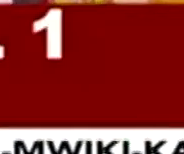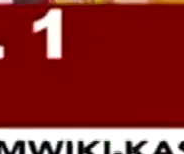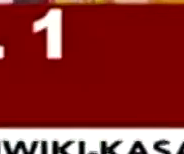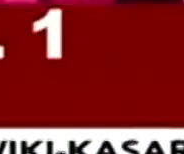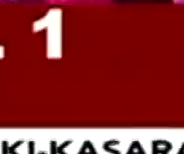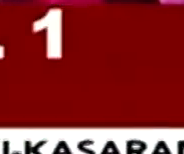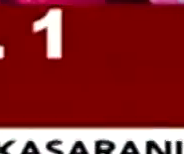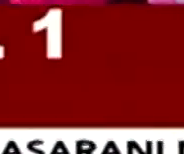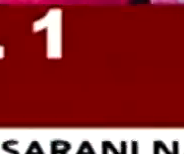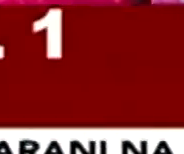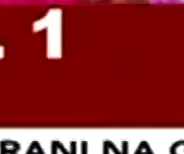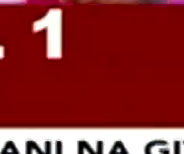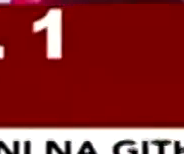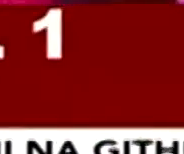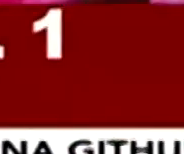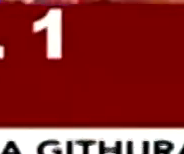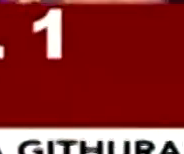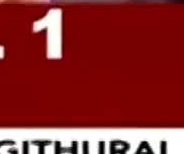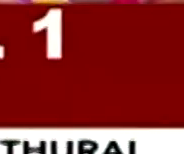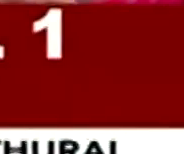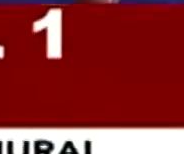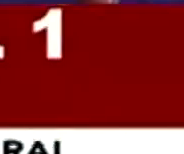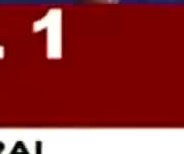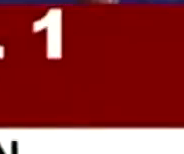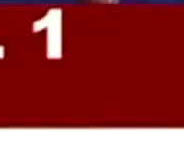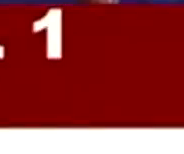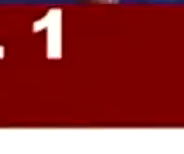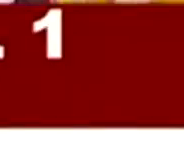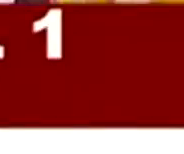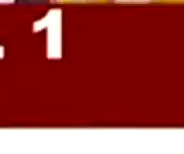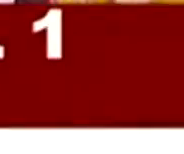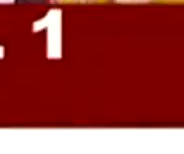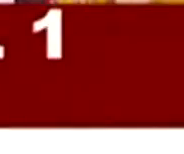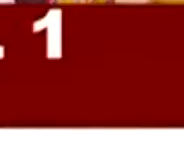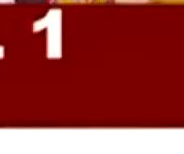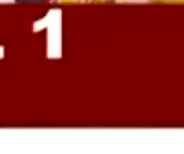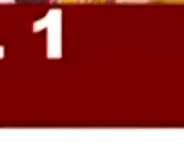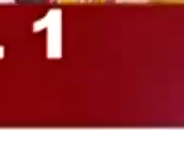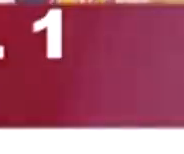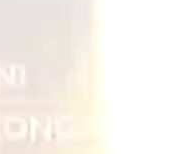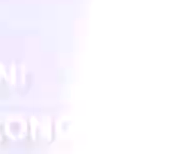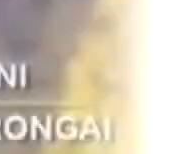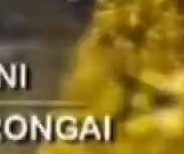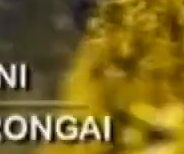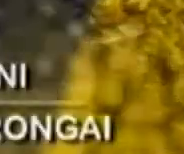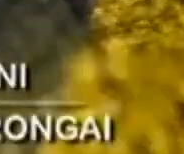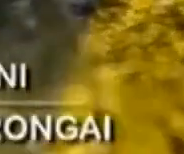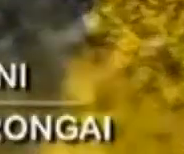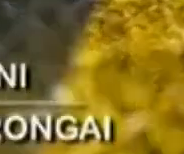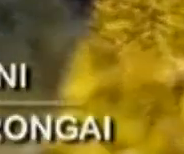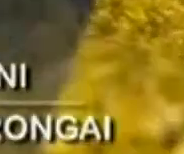waja. Na kuambiaje, kila mta utatuona. Ebu kosa uchekwe.